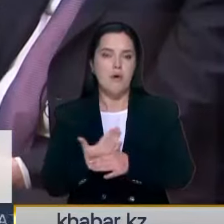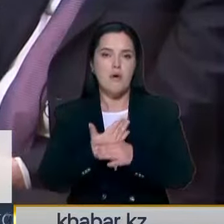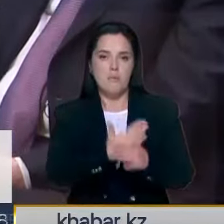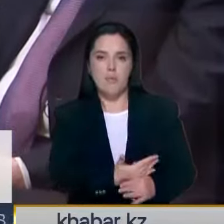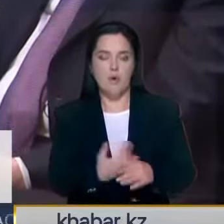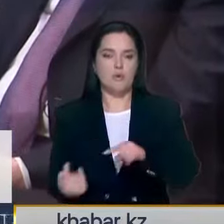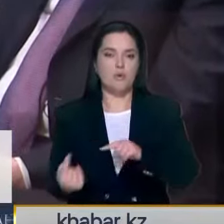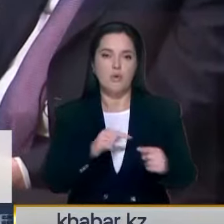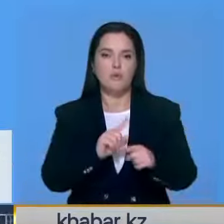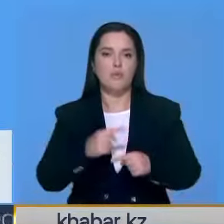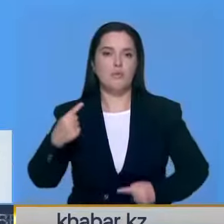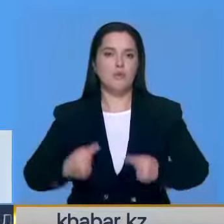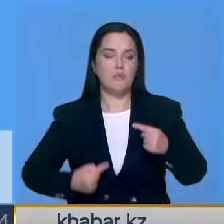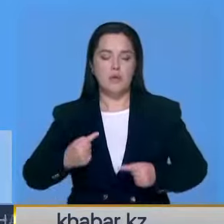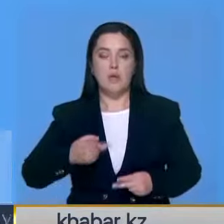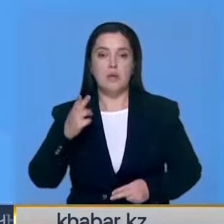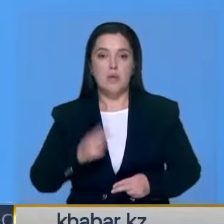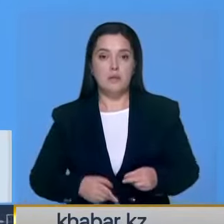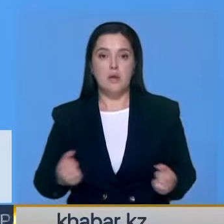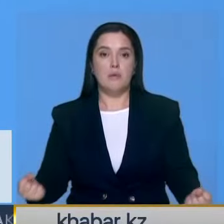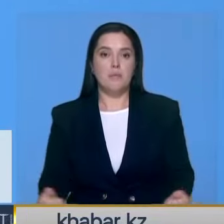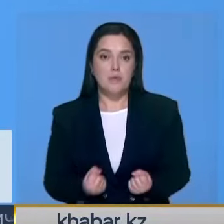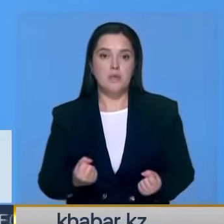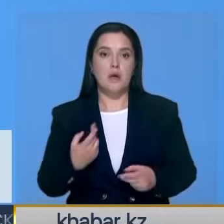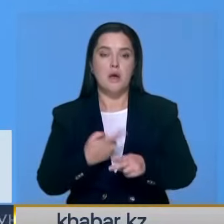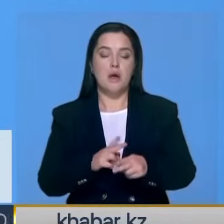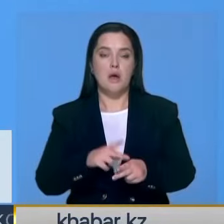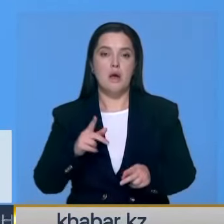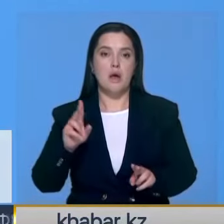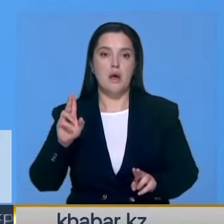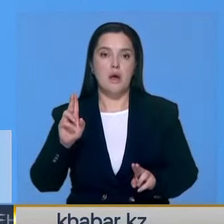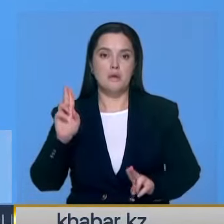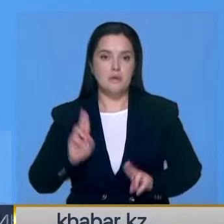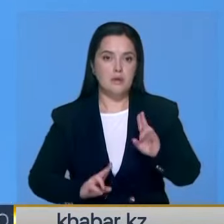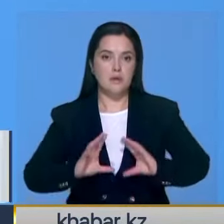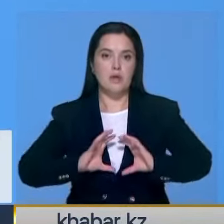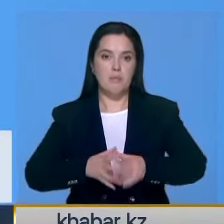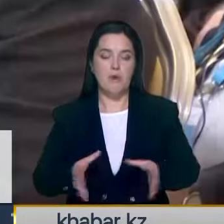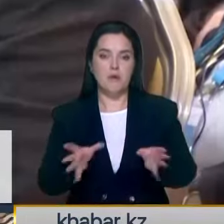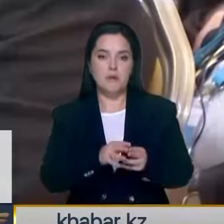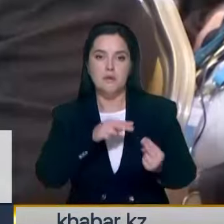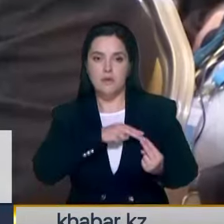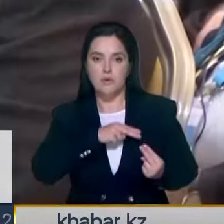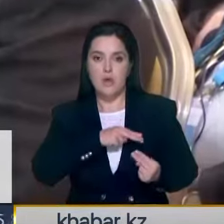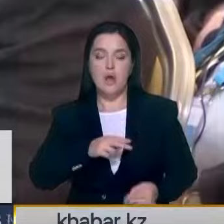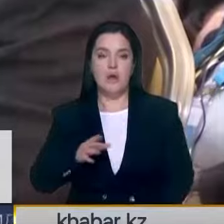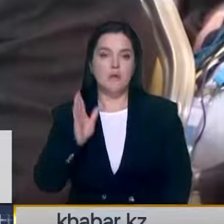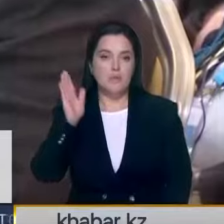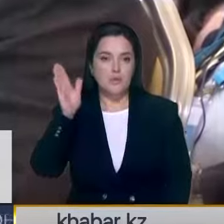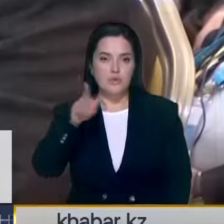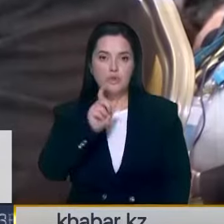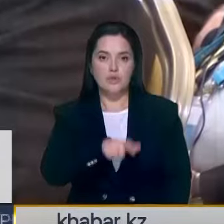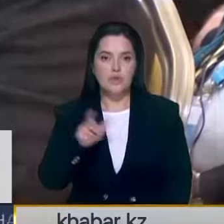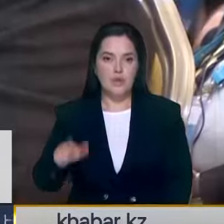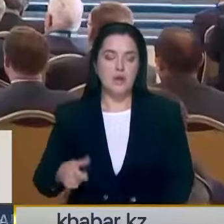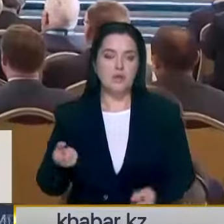урегулировании споров таким образом поддерживая фундаментальные основы глобального сотрудничества будущее человечество целиком